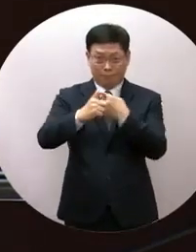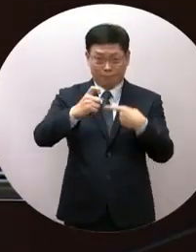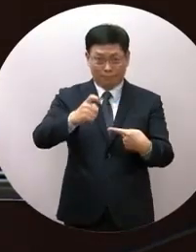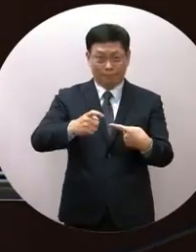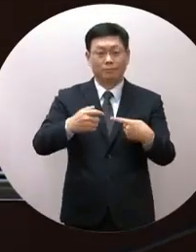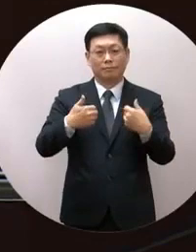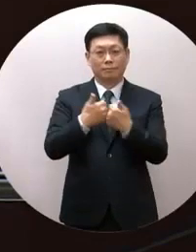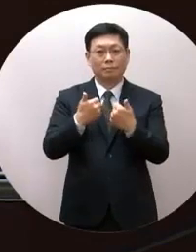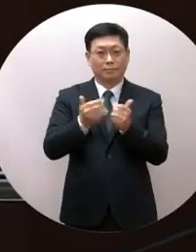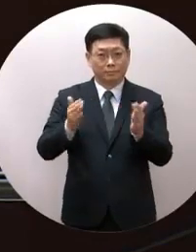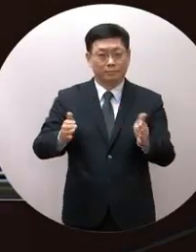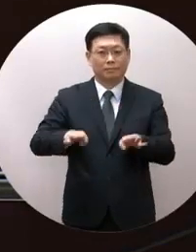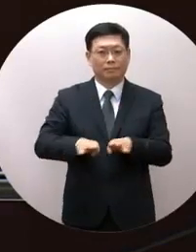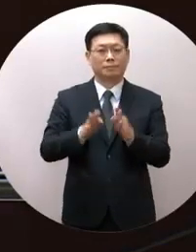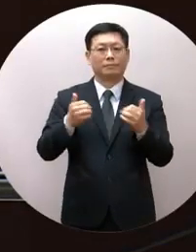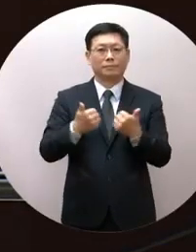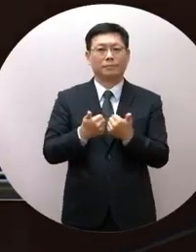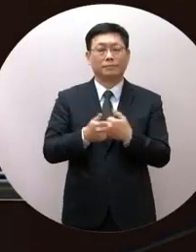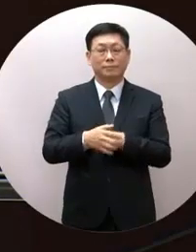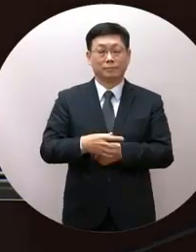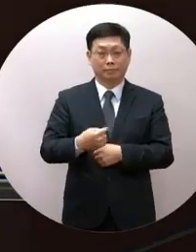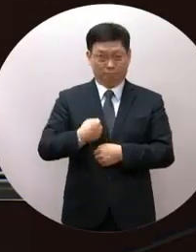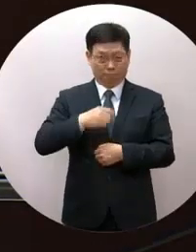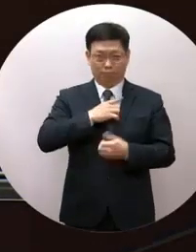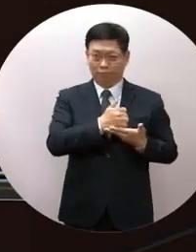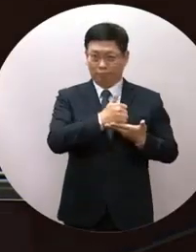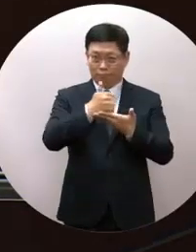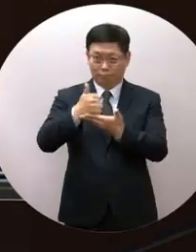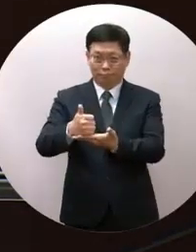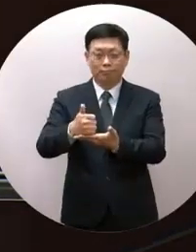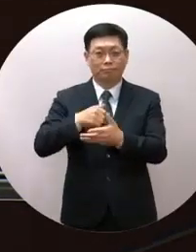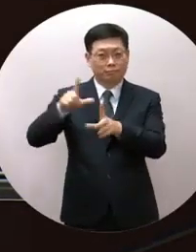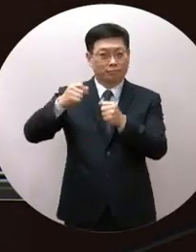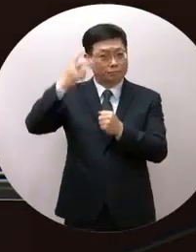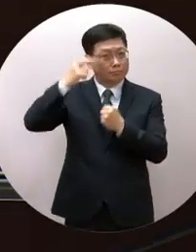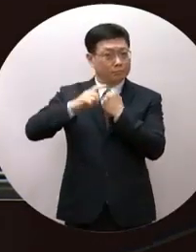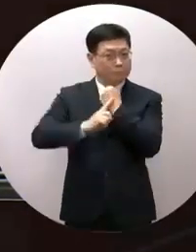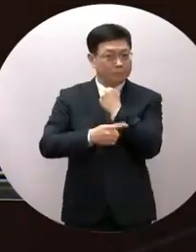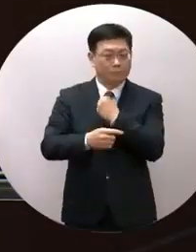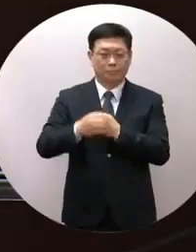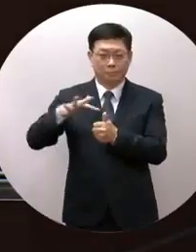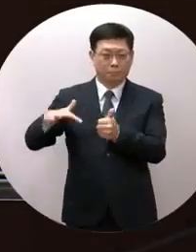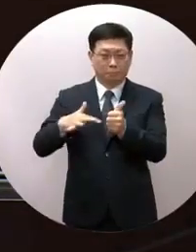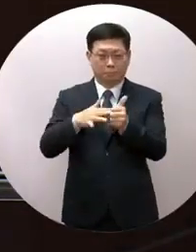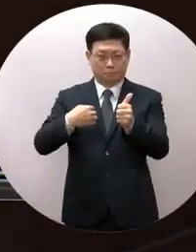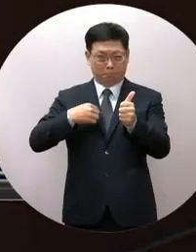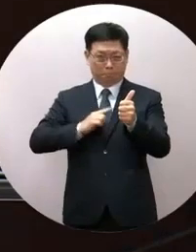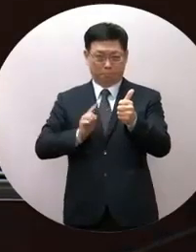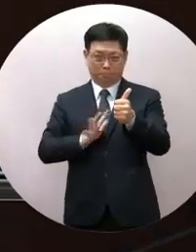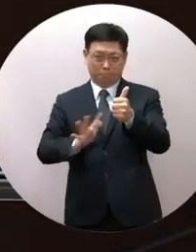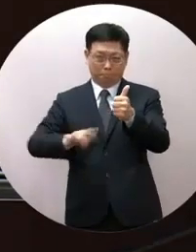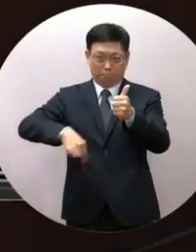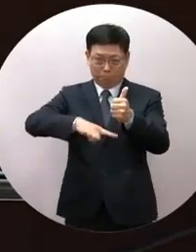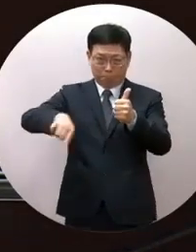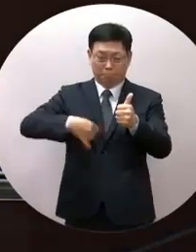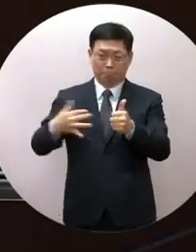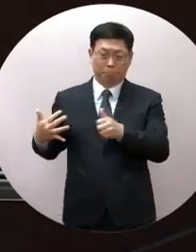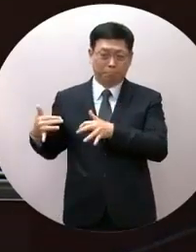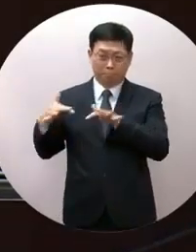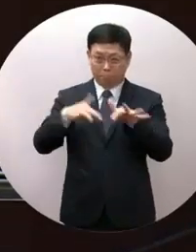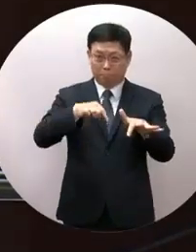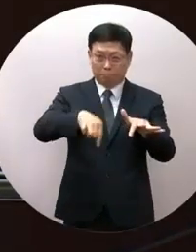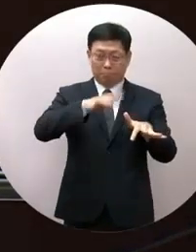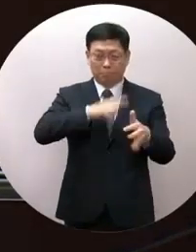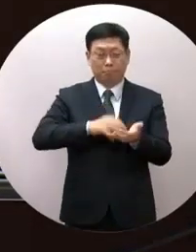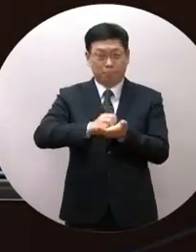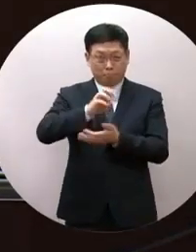一会期开议，真诚应邀依据宪法，率同行政团队前来做施